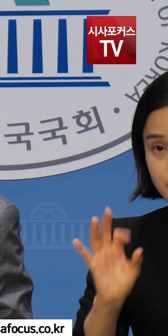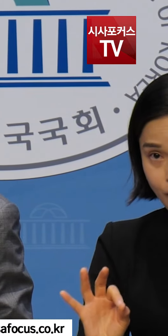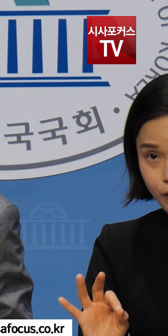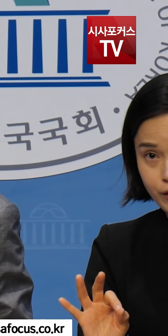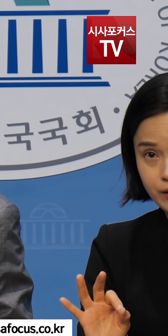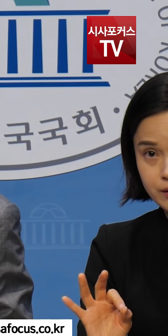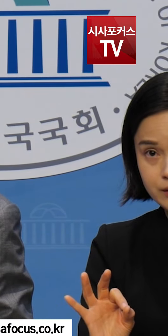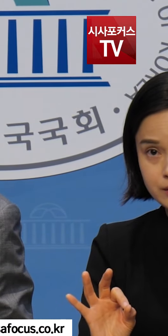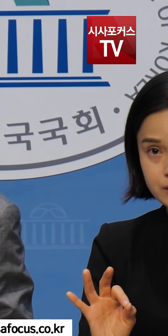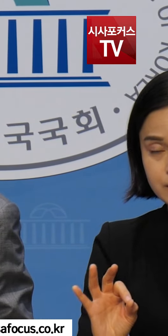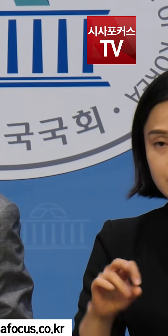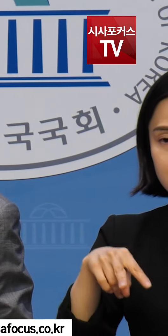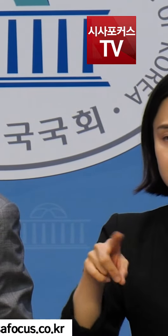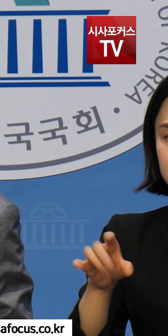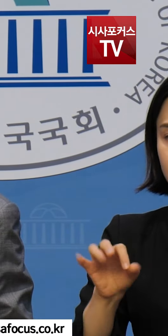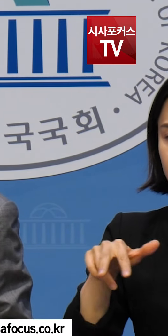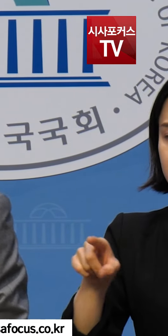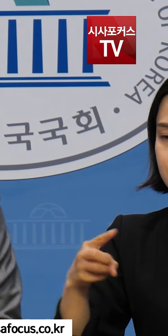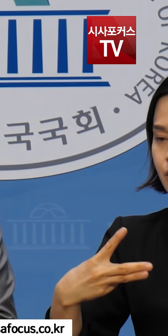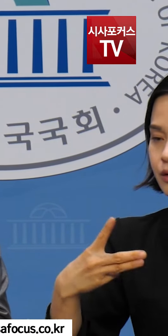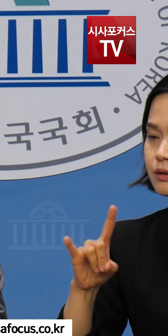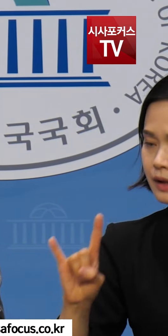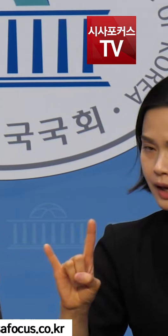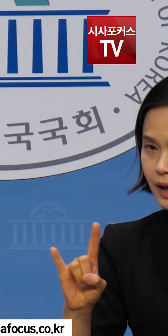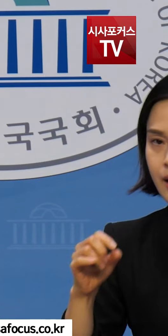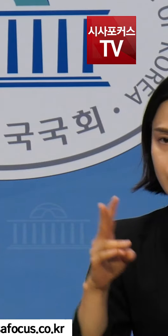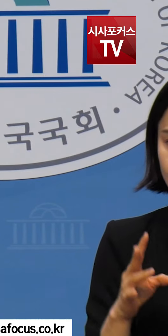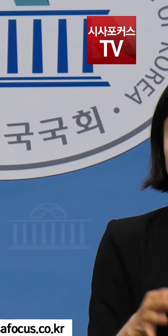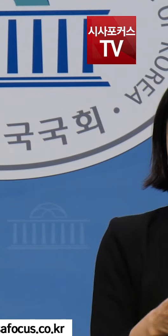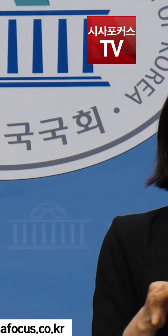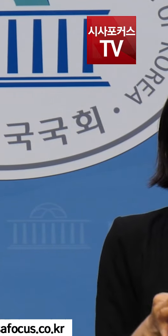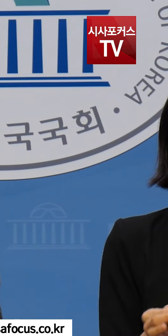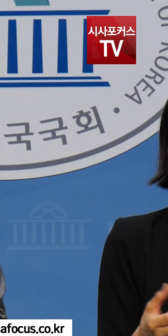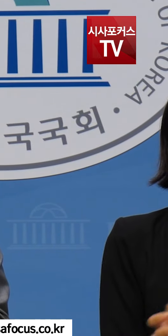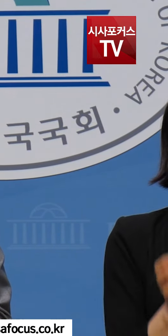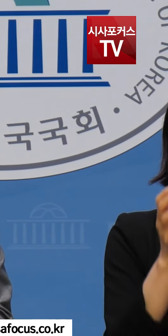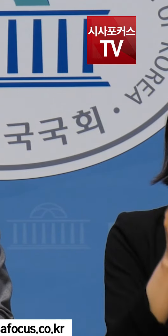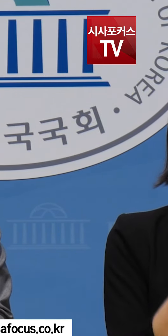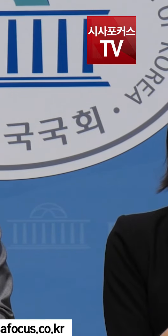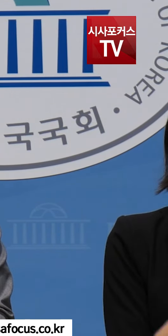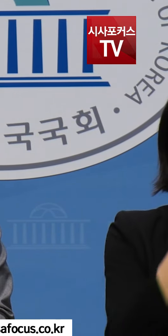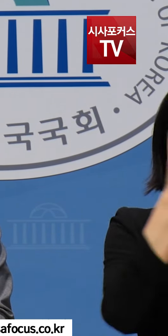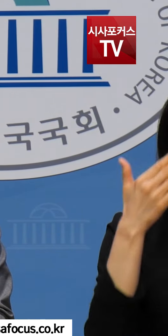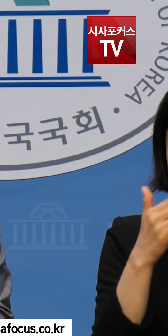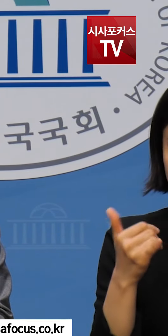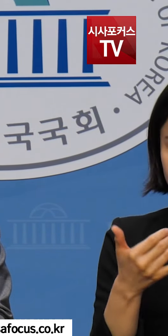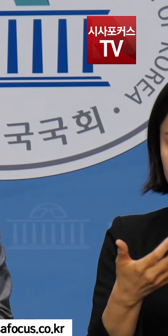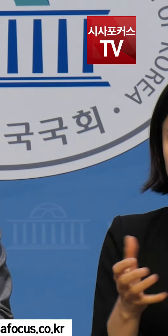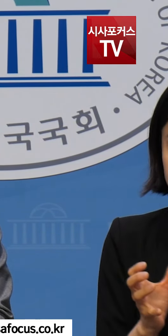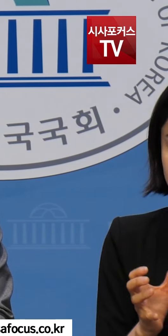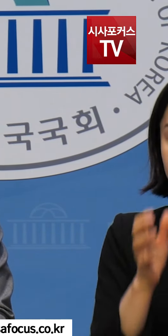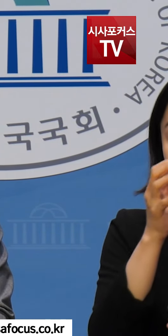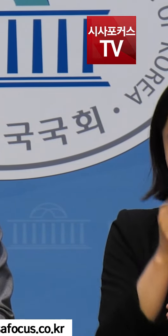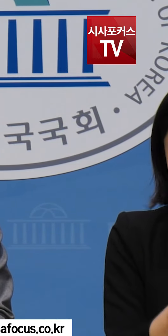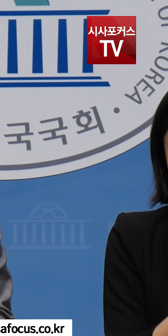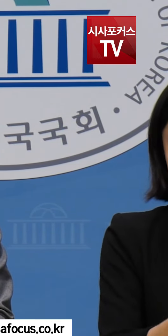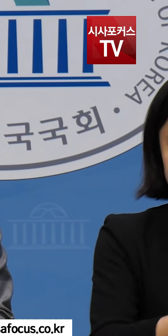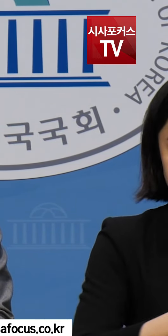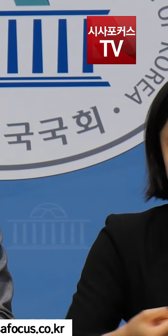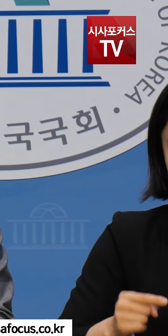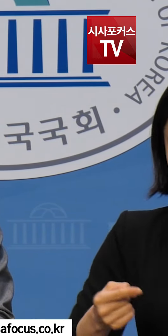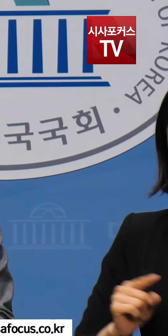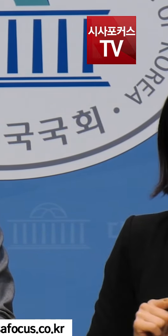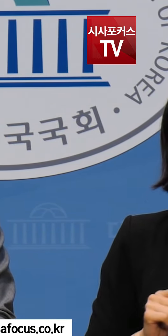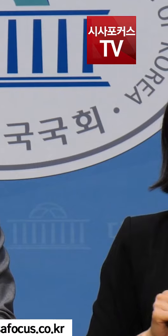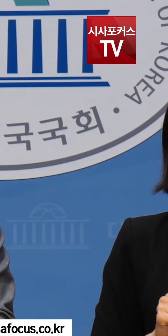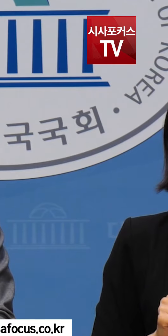또 합천업의 이장연합회장님, 또 합천군 청년연합회장님들이 다 참석했습니다. 한 분 한 분 나중에 절절한